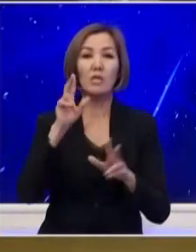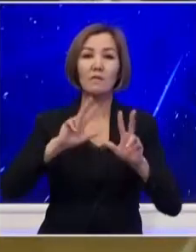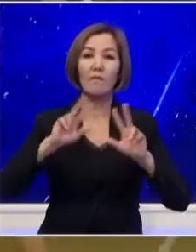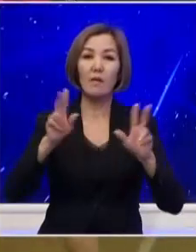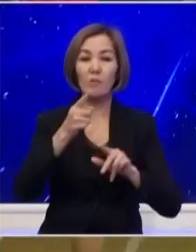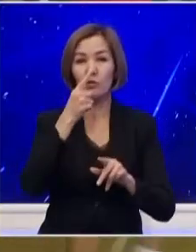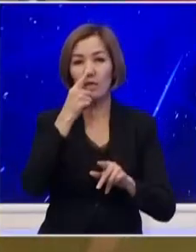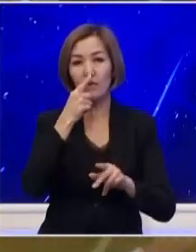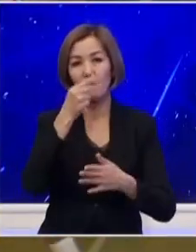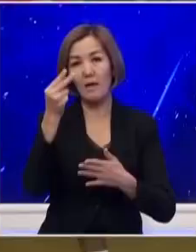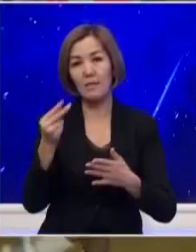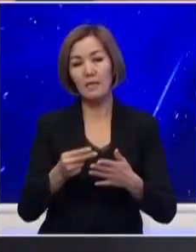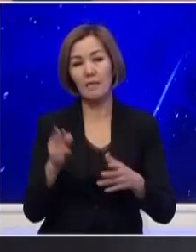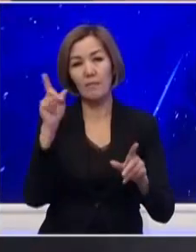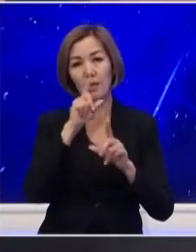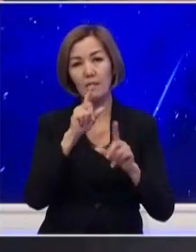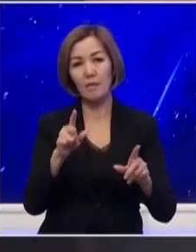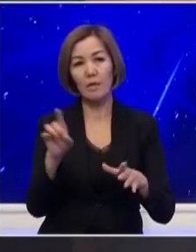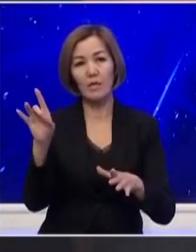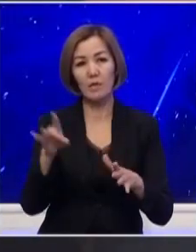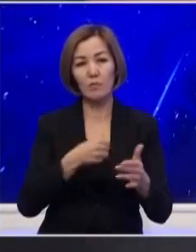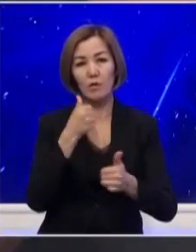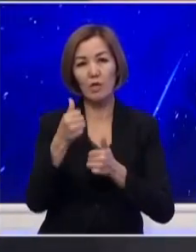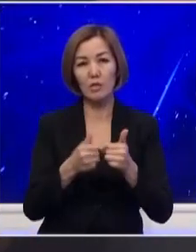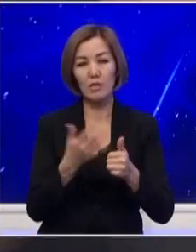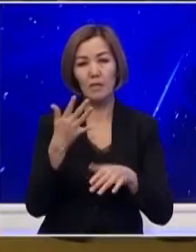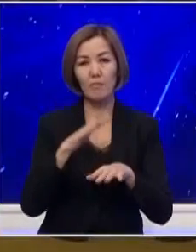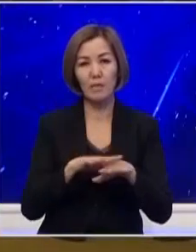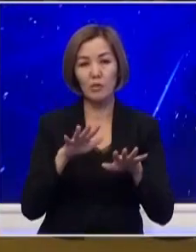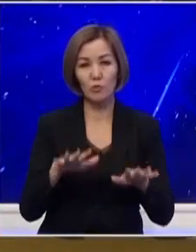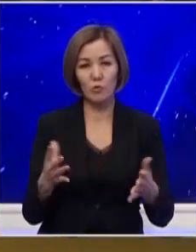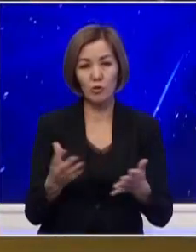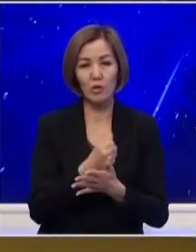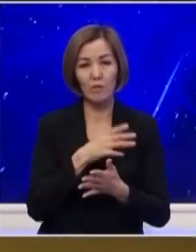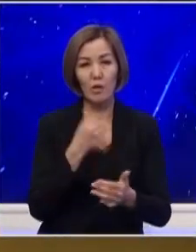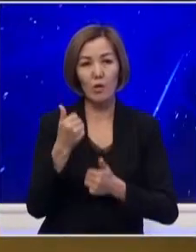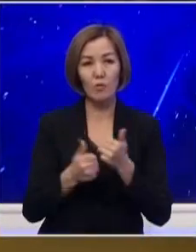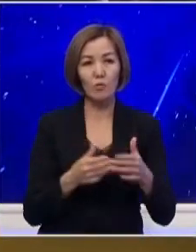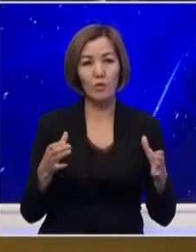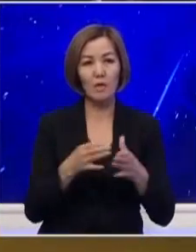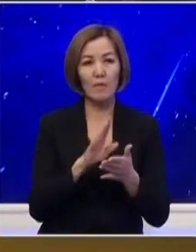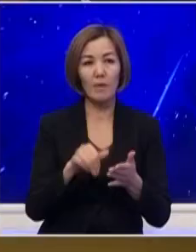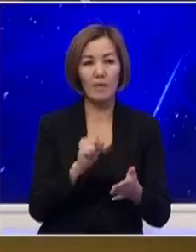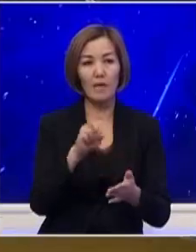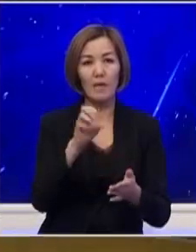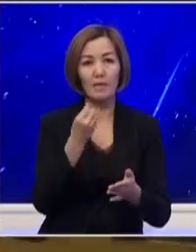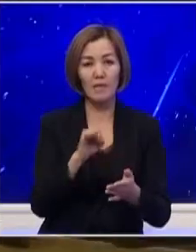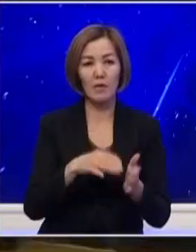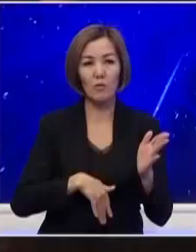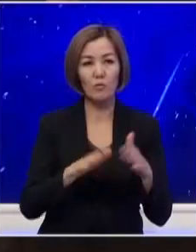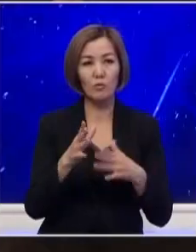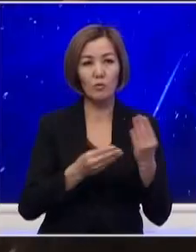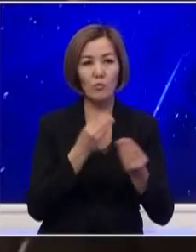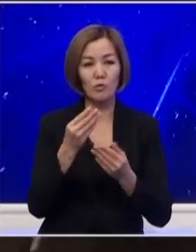жуырда Астанада мектеп лигасы аясында өткен республикалық жарыста 5-ші орыннан көрінді. Сол турнирде команда капитаны Адай Асылхан үздік ойыншы